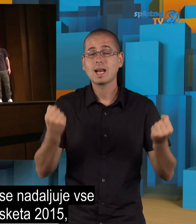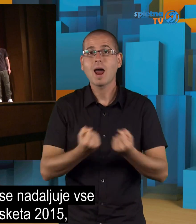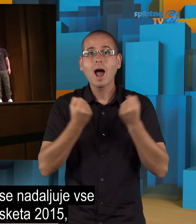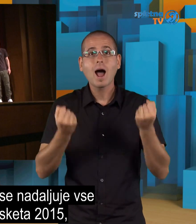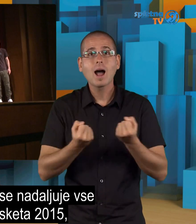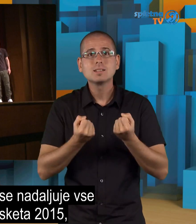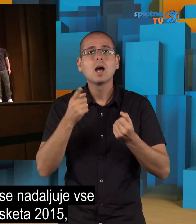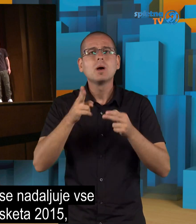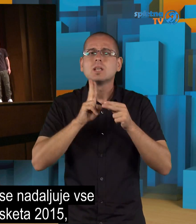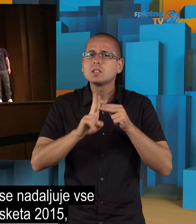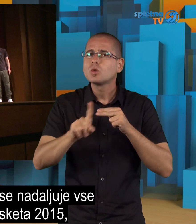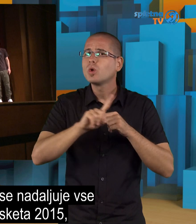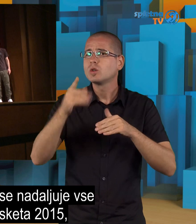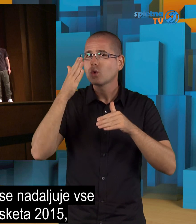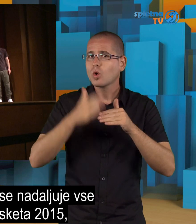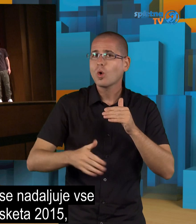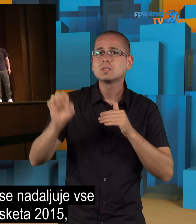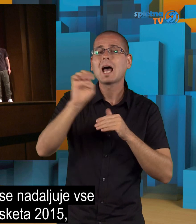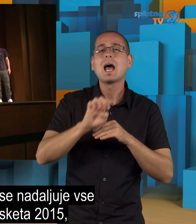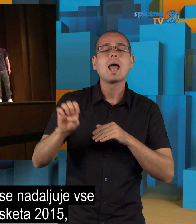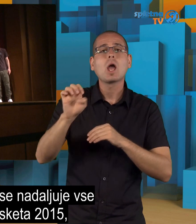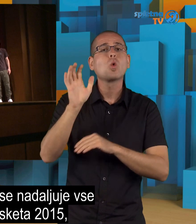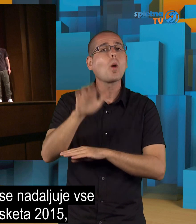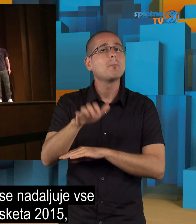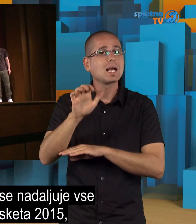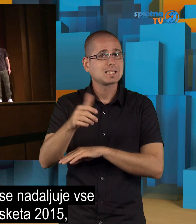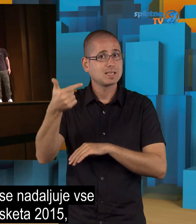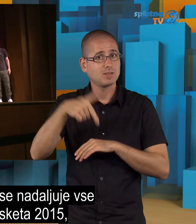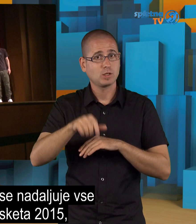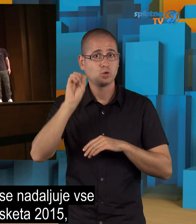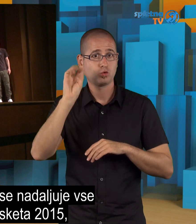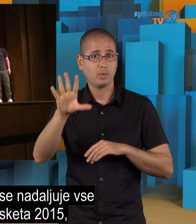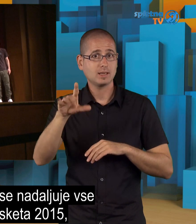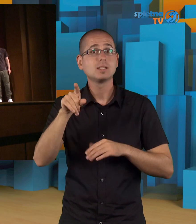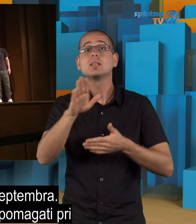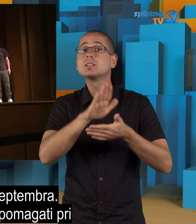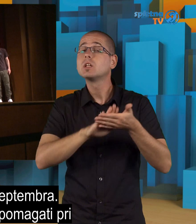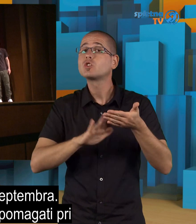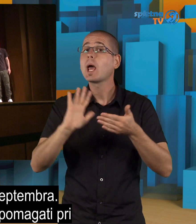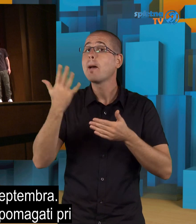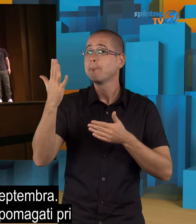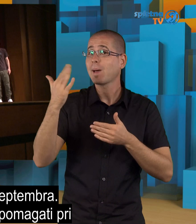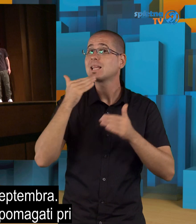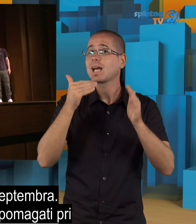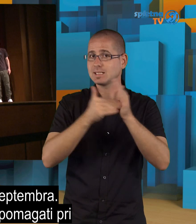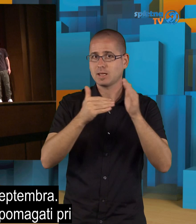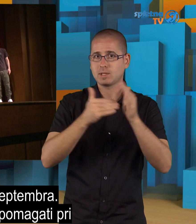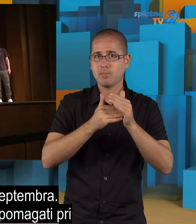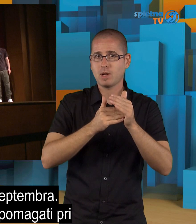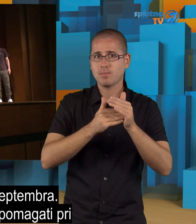Dobrodelna akcija pa se nadaljuje vse do konca Eurobasketa 2015, ki se začne 5. septembra.